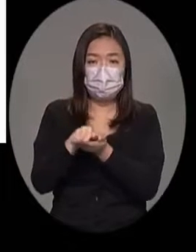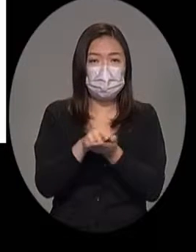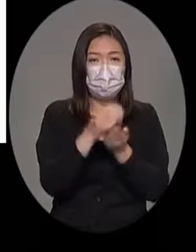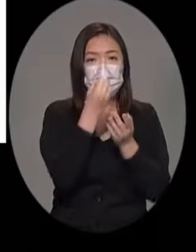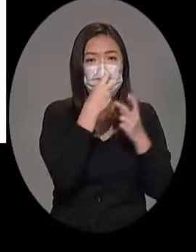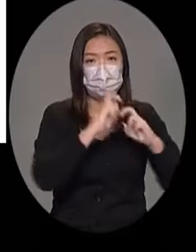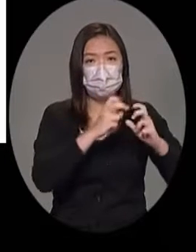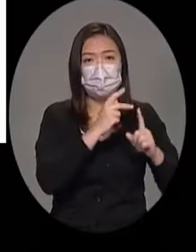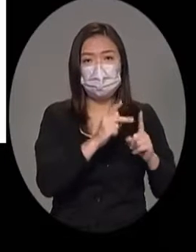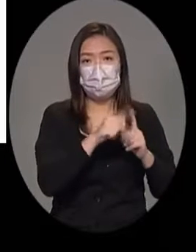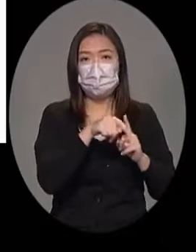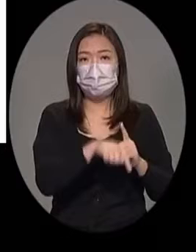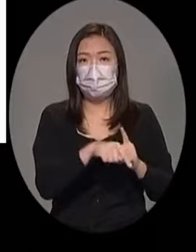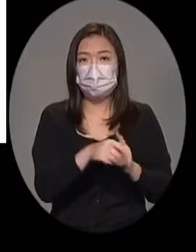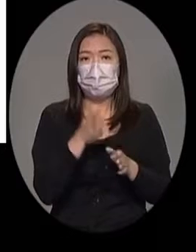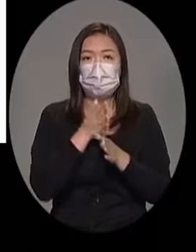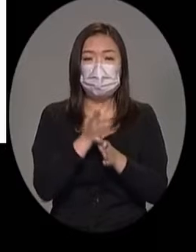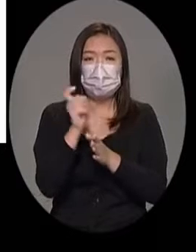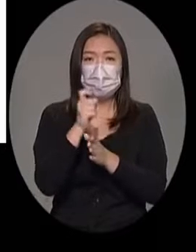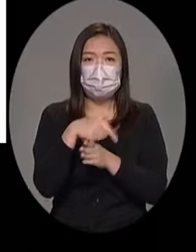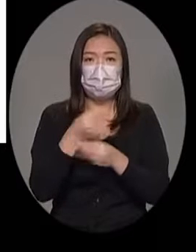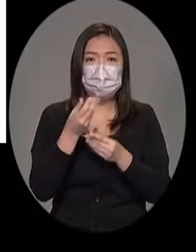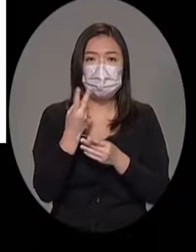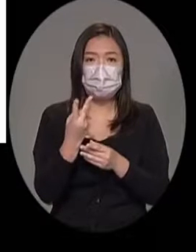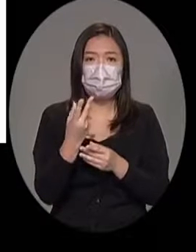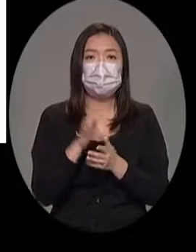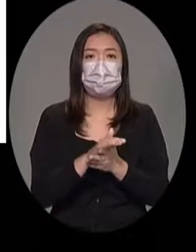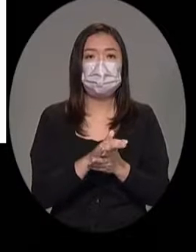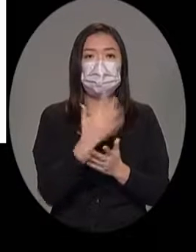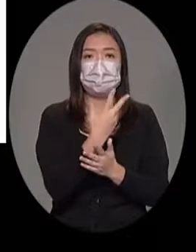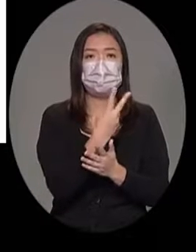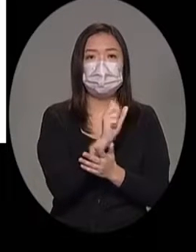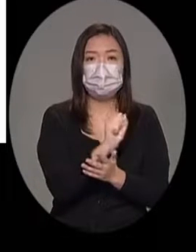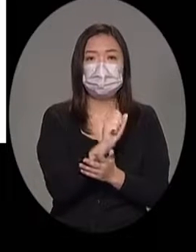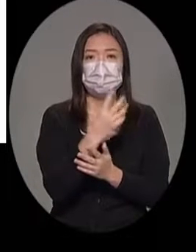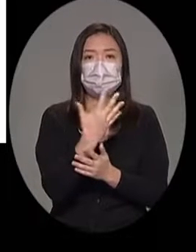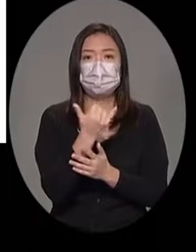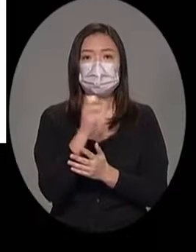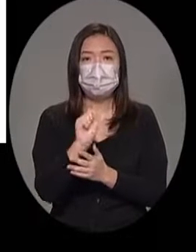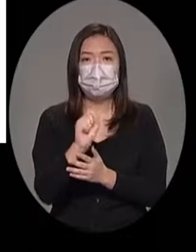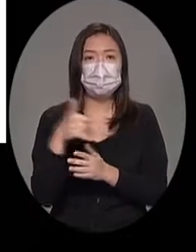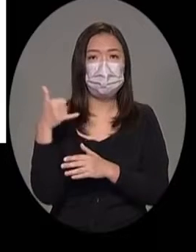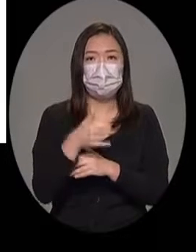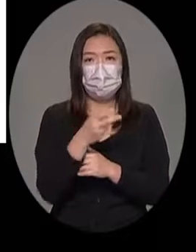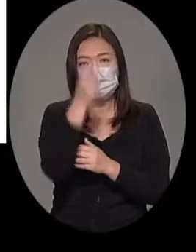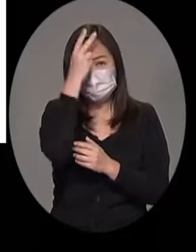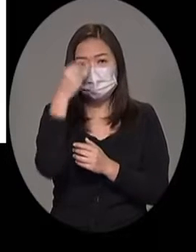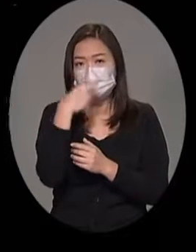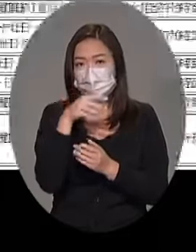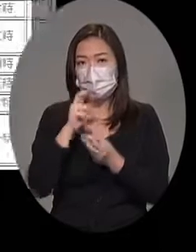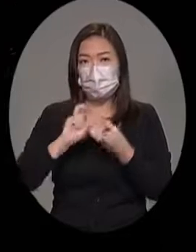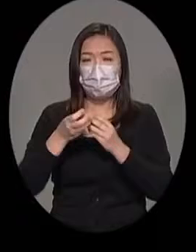門站，九巴亦都會提供兩條巴士線 52S 和 56S 去爭取靈灰安置所。